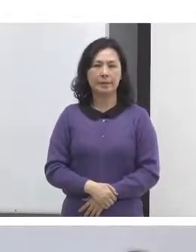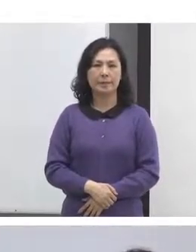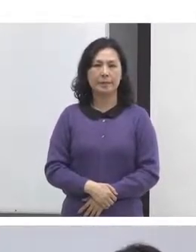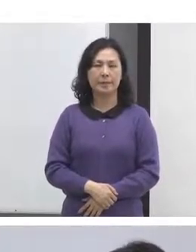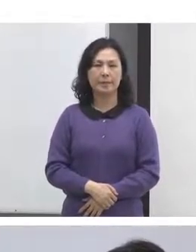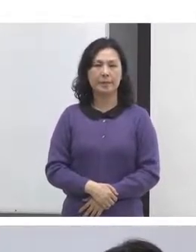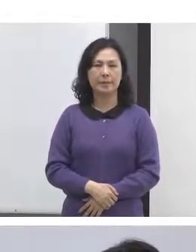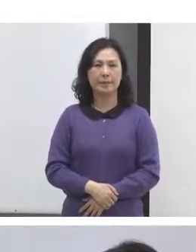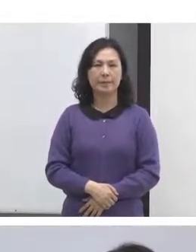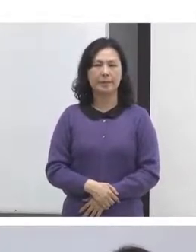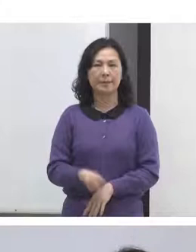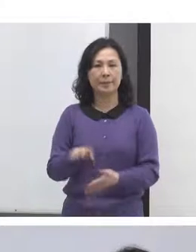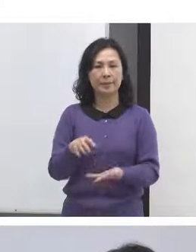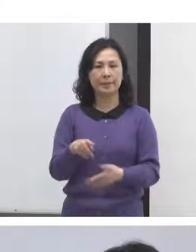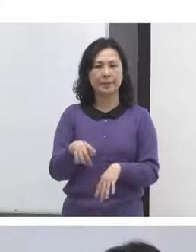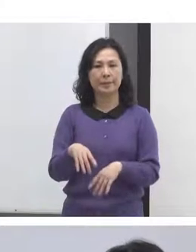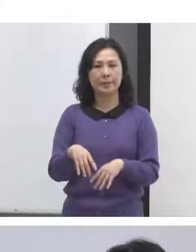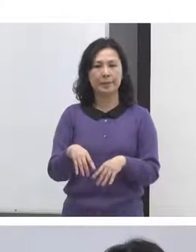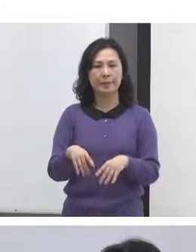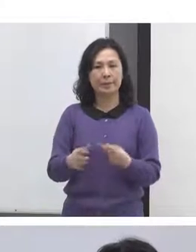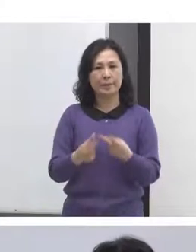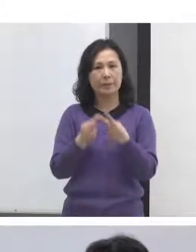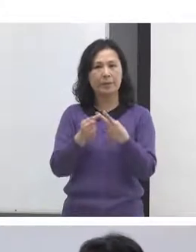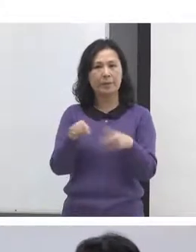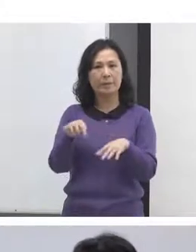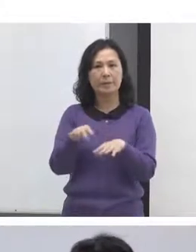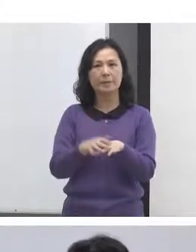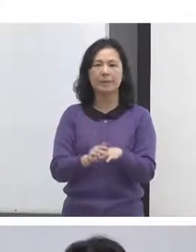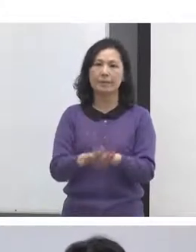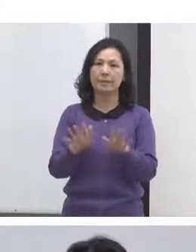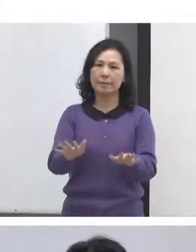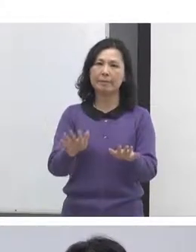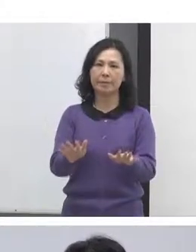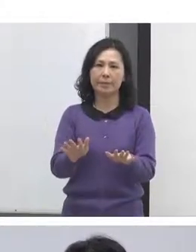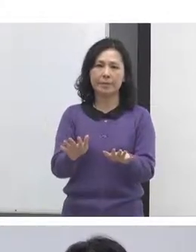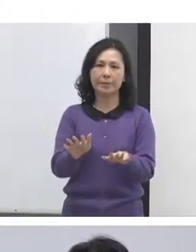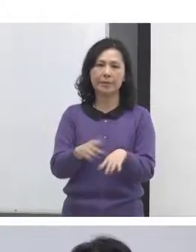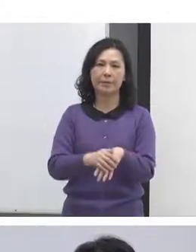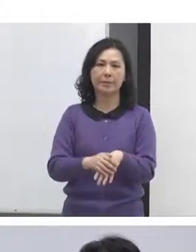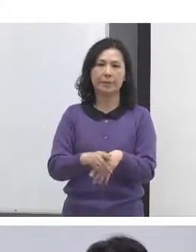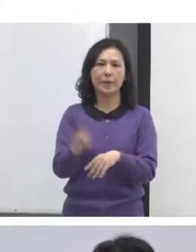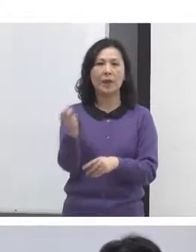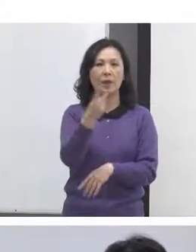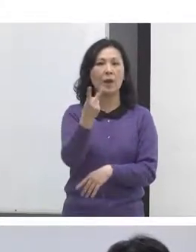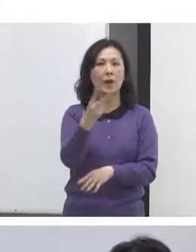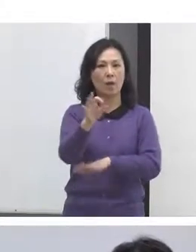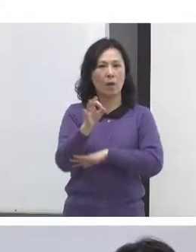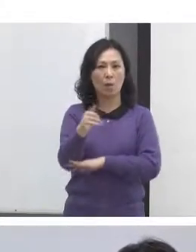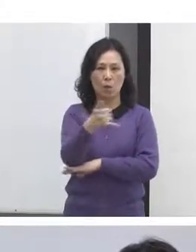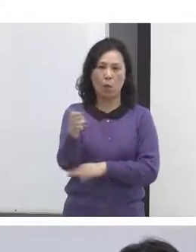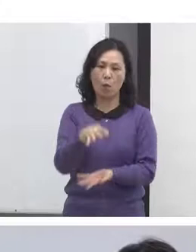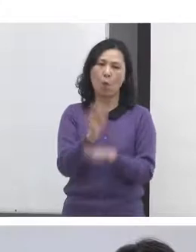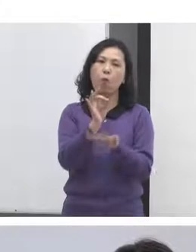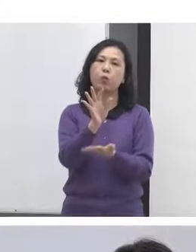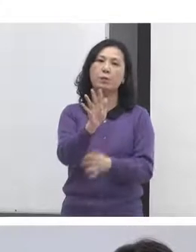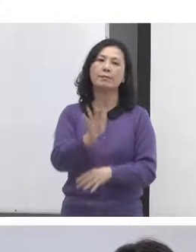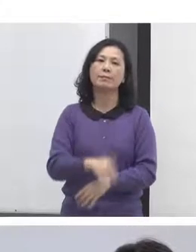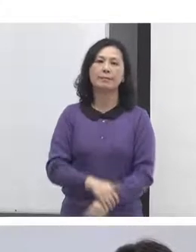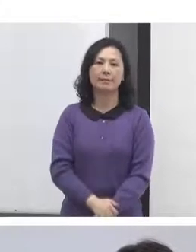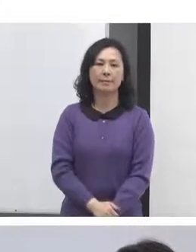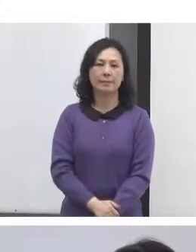第二点我要讲的是 heteromation 哈。那这个是大概前几年两个学者提出来，他们讲的是说，这个